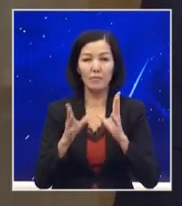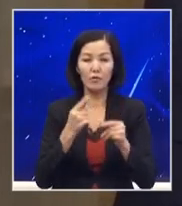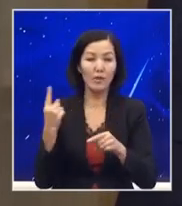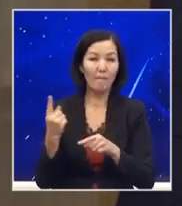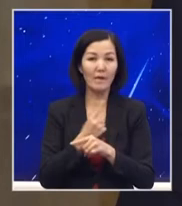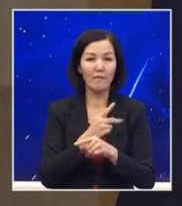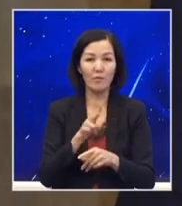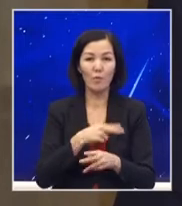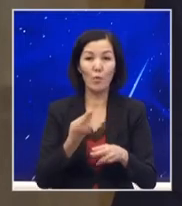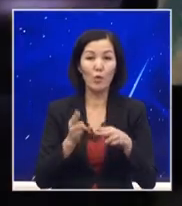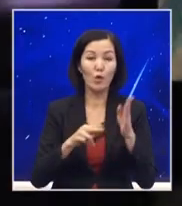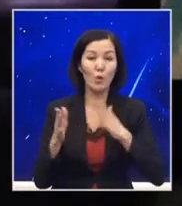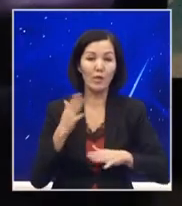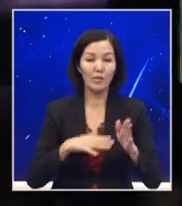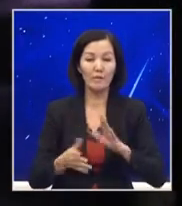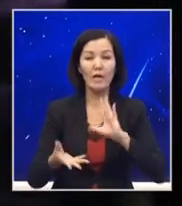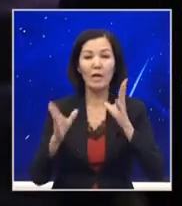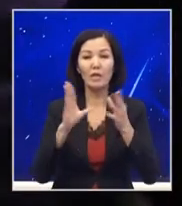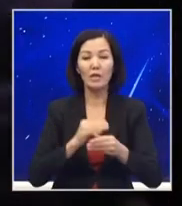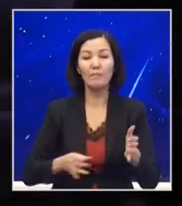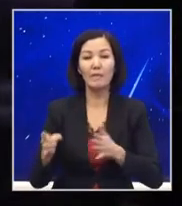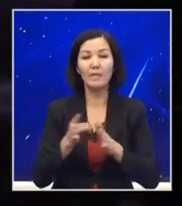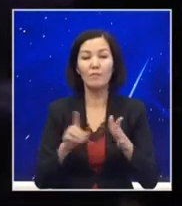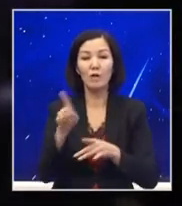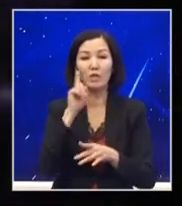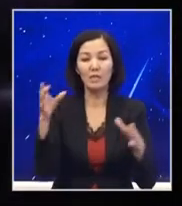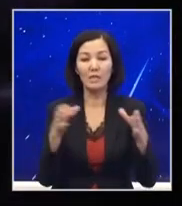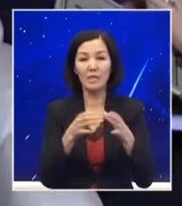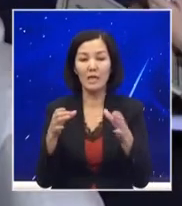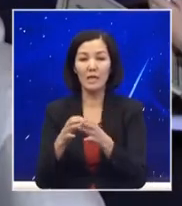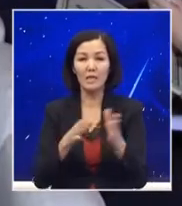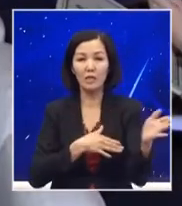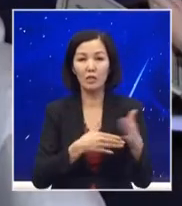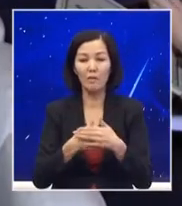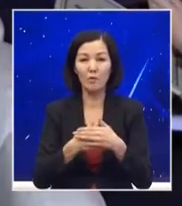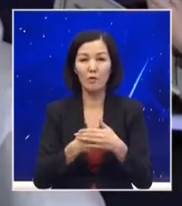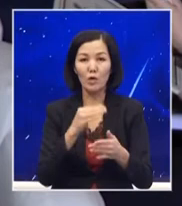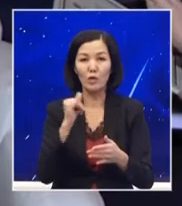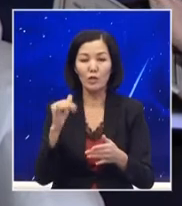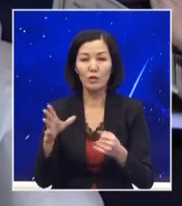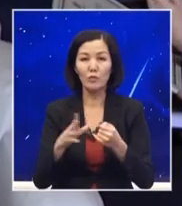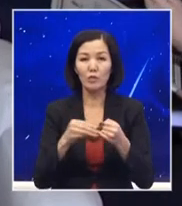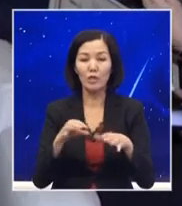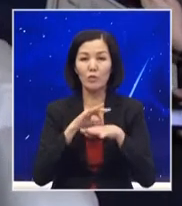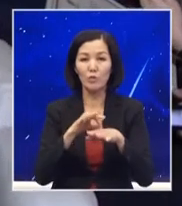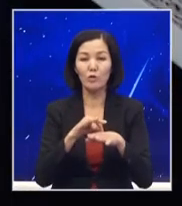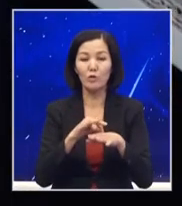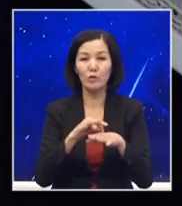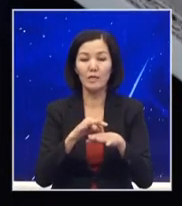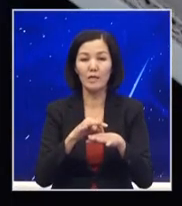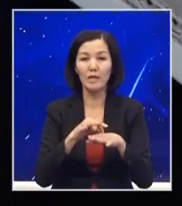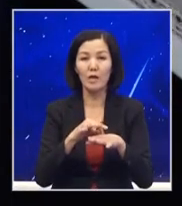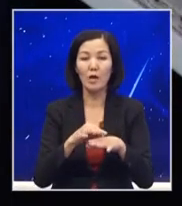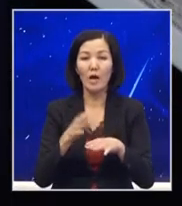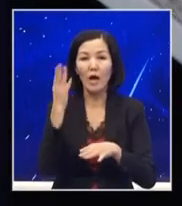төсбелгім. Өте қуаныштымын. Жалпы республикалық жасыл ел қозғалысының жабылу рәсімі Жетісу өңірінде өткізілуі бекер емес. Өйткені